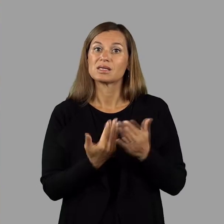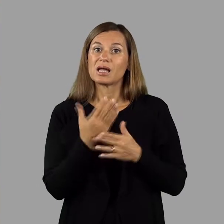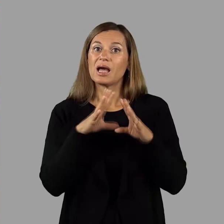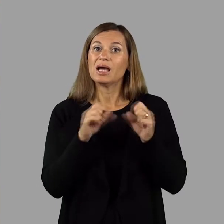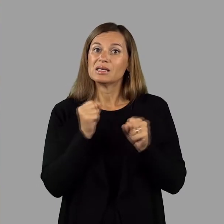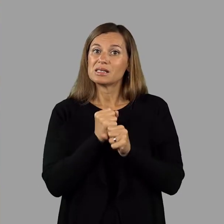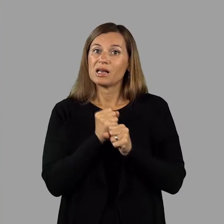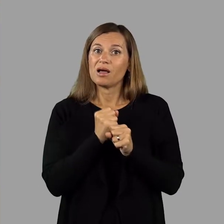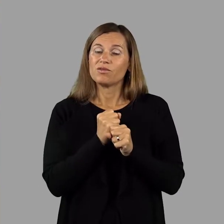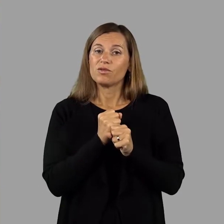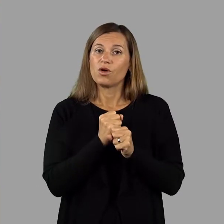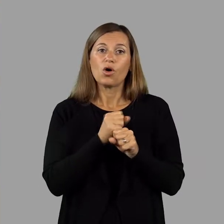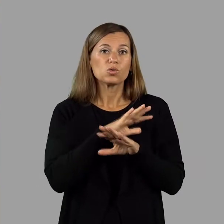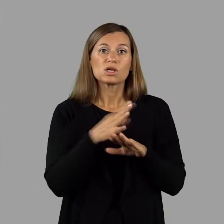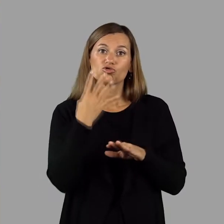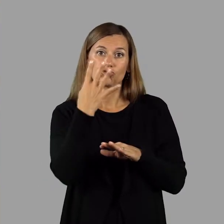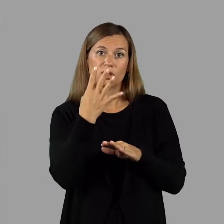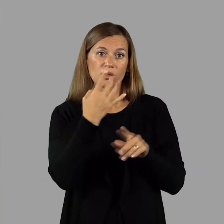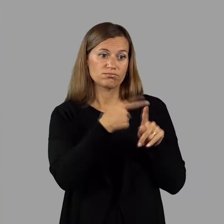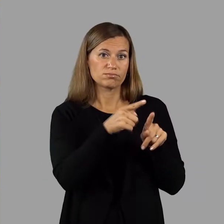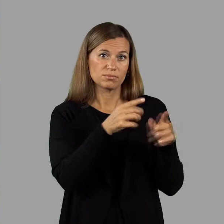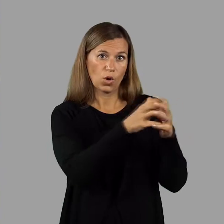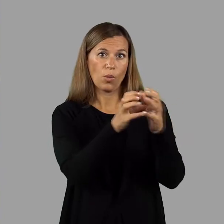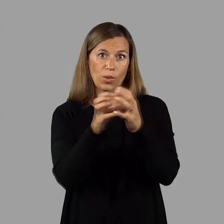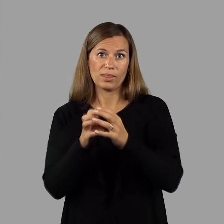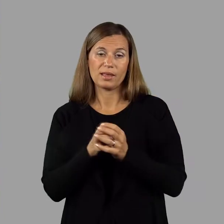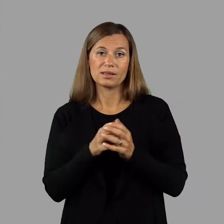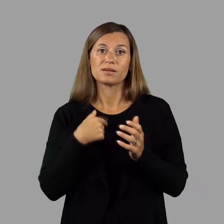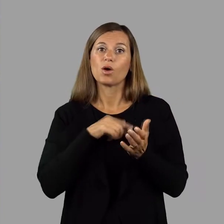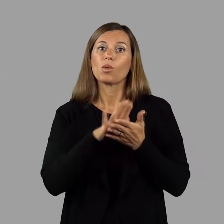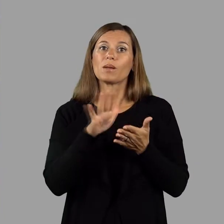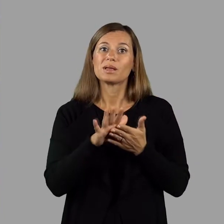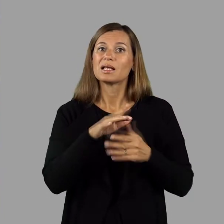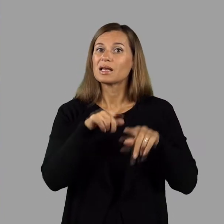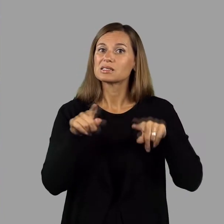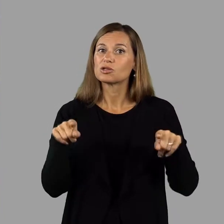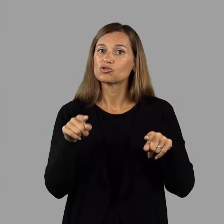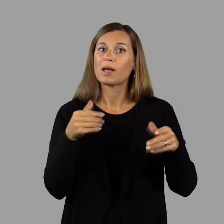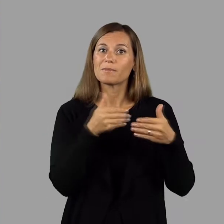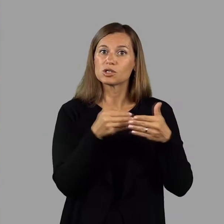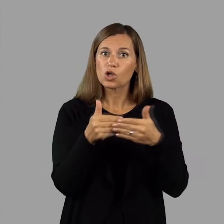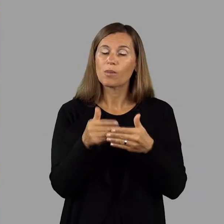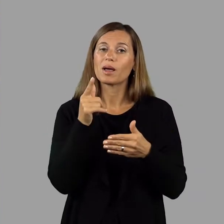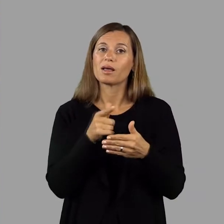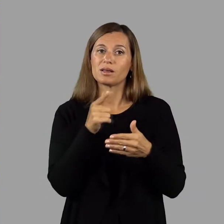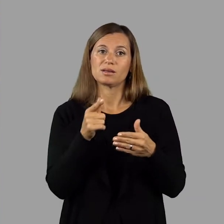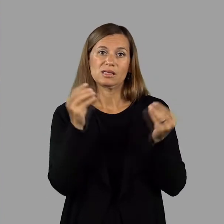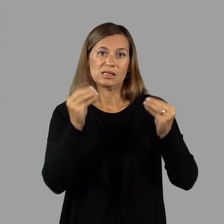Za izdelavo vseh štirih komponent smo uporabili različne pristope in